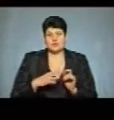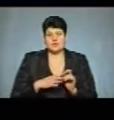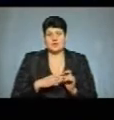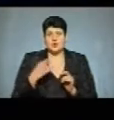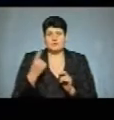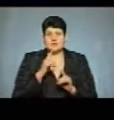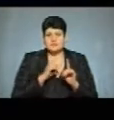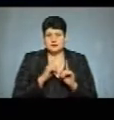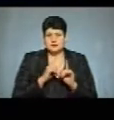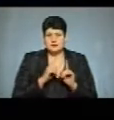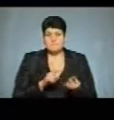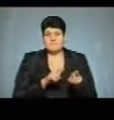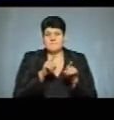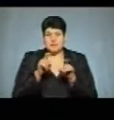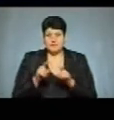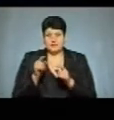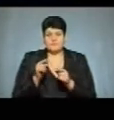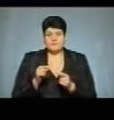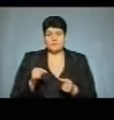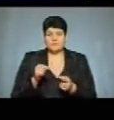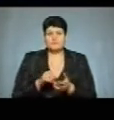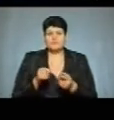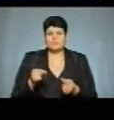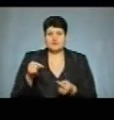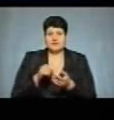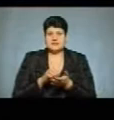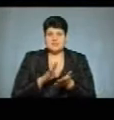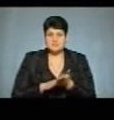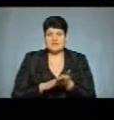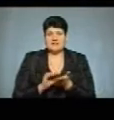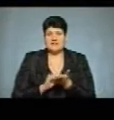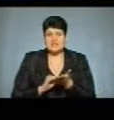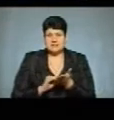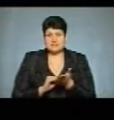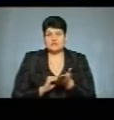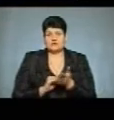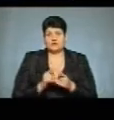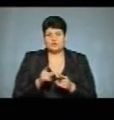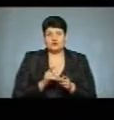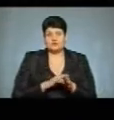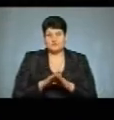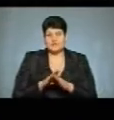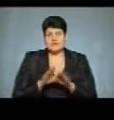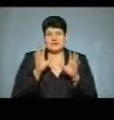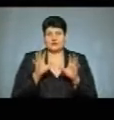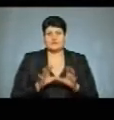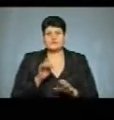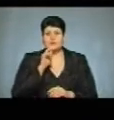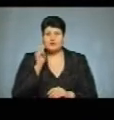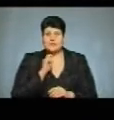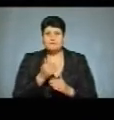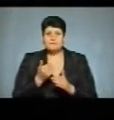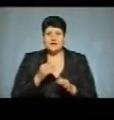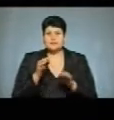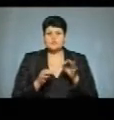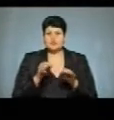рада. Привели у відповідні записи в реєстр, які здійснено до вимог чинного законодавства України. Перед судовим засіданням